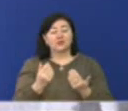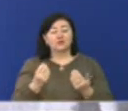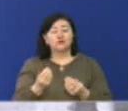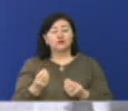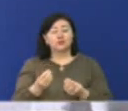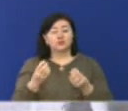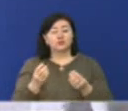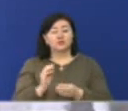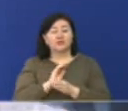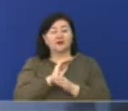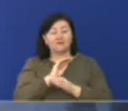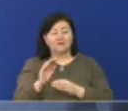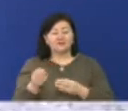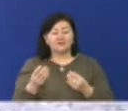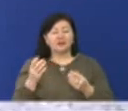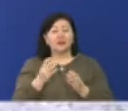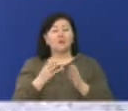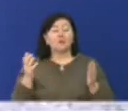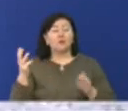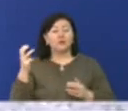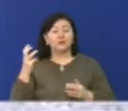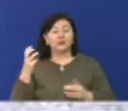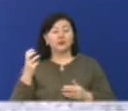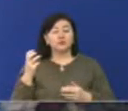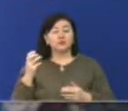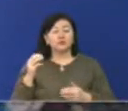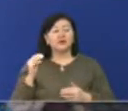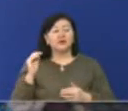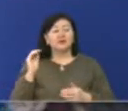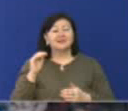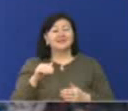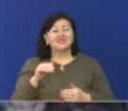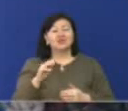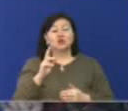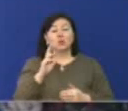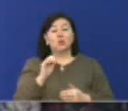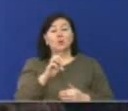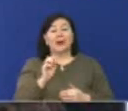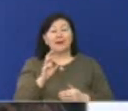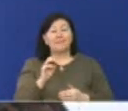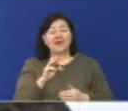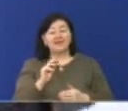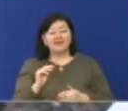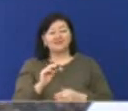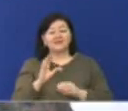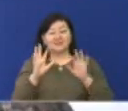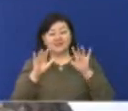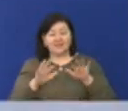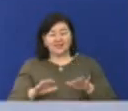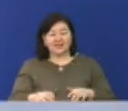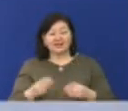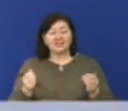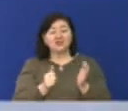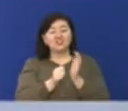вывести порядка 200-300 тысяч кубометров снега. На сегодняшний день в работах задействовано 62